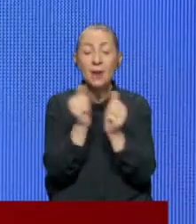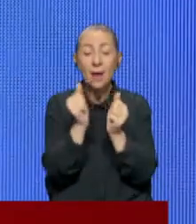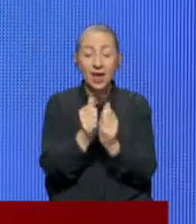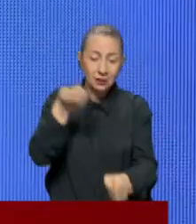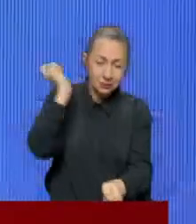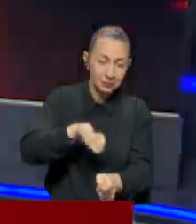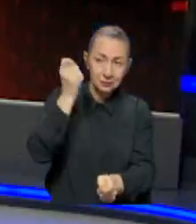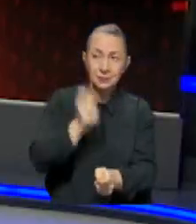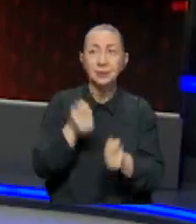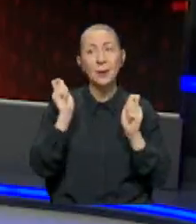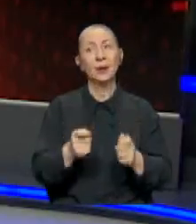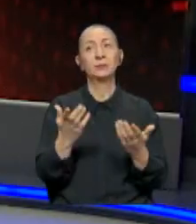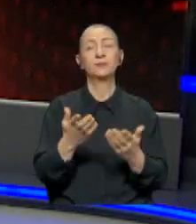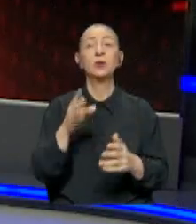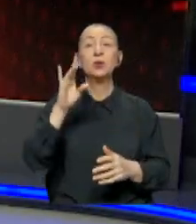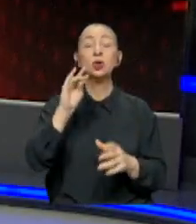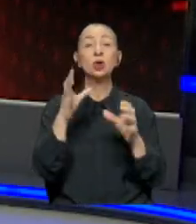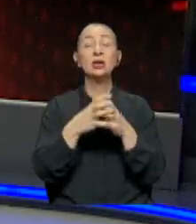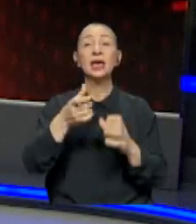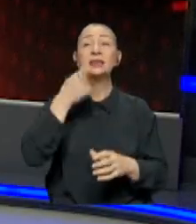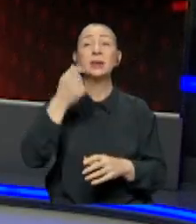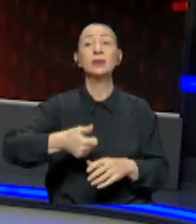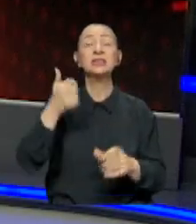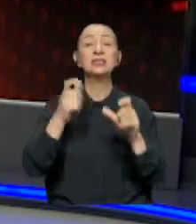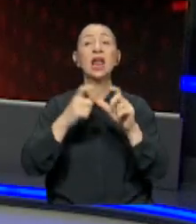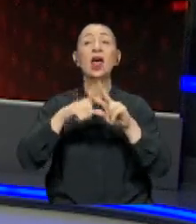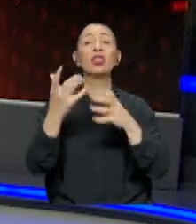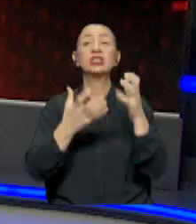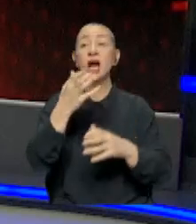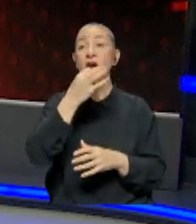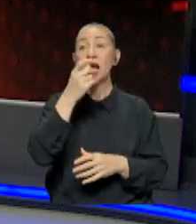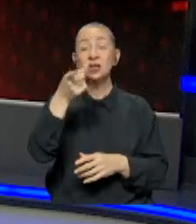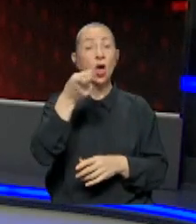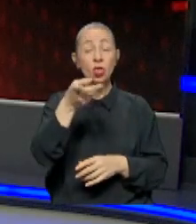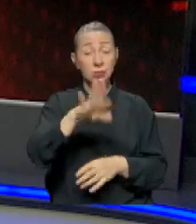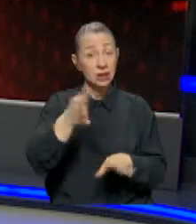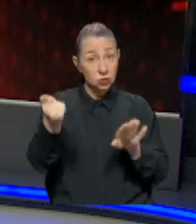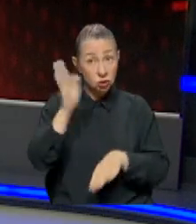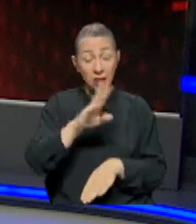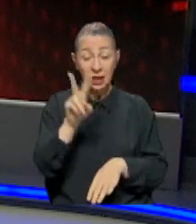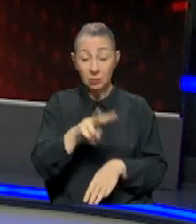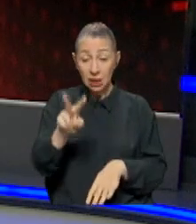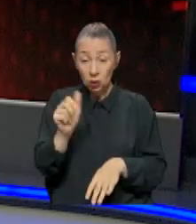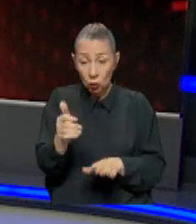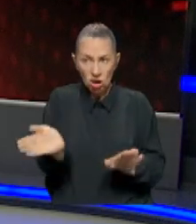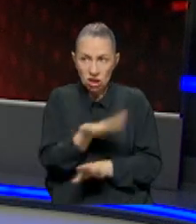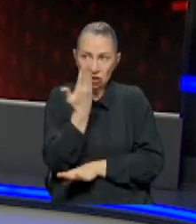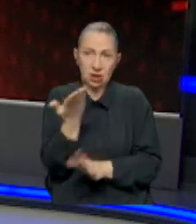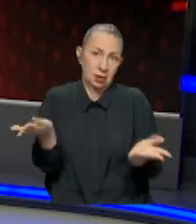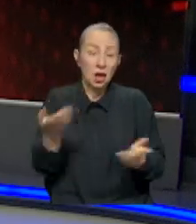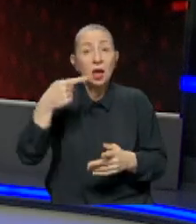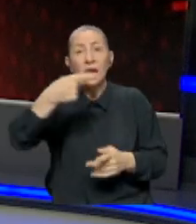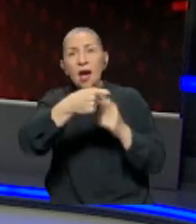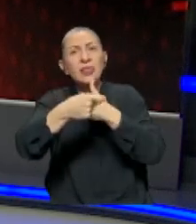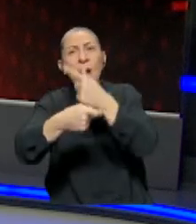dövelim. Ülke Ocakları eski başkanı Sinan Ateş'in Ankara'da öldürülmesinin üzerinden 22 gün geçti.